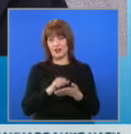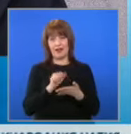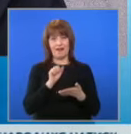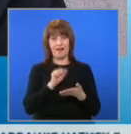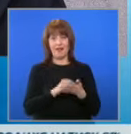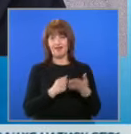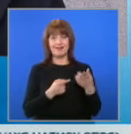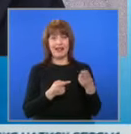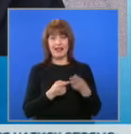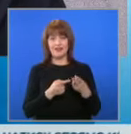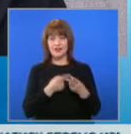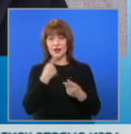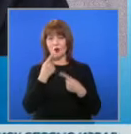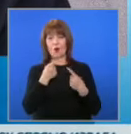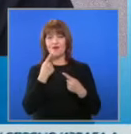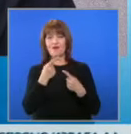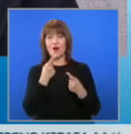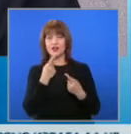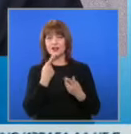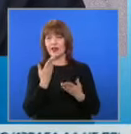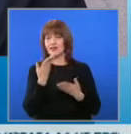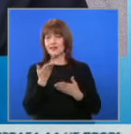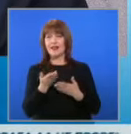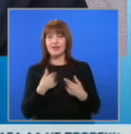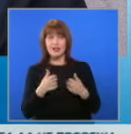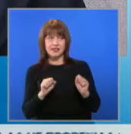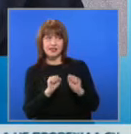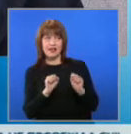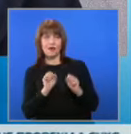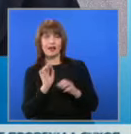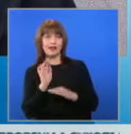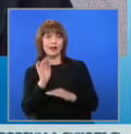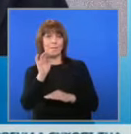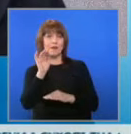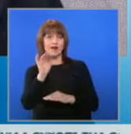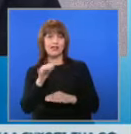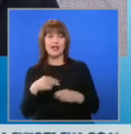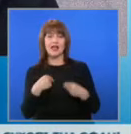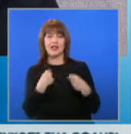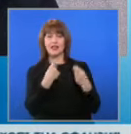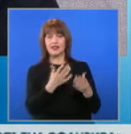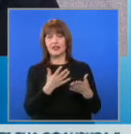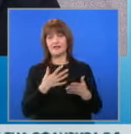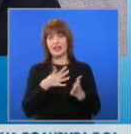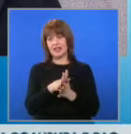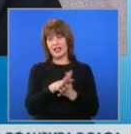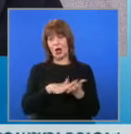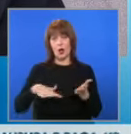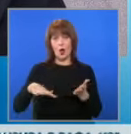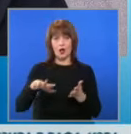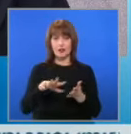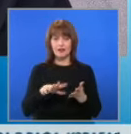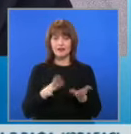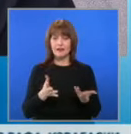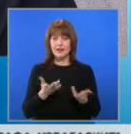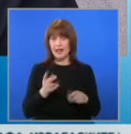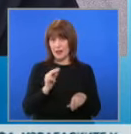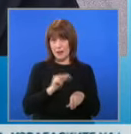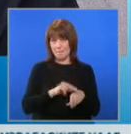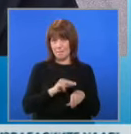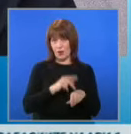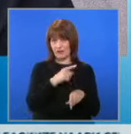говорят като че ли изкарват своите страхове напред и ги вменяват на нашия народ. Едва ли не, нали, ако